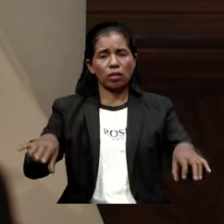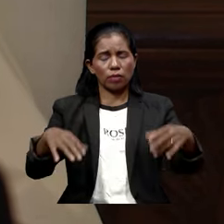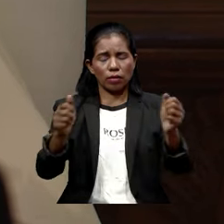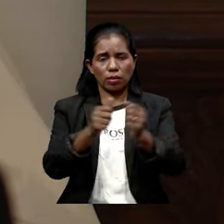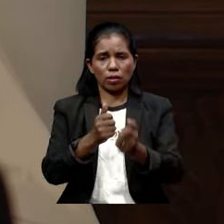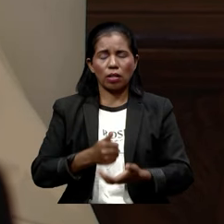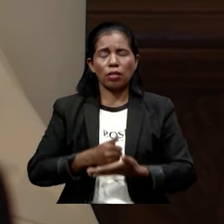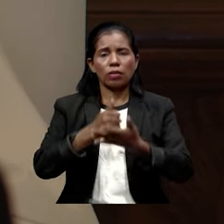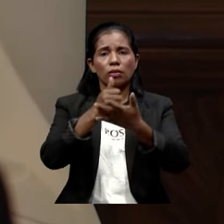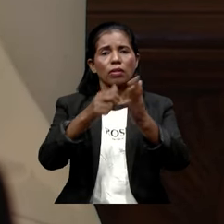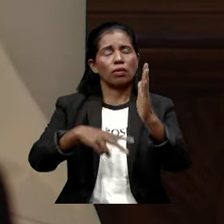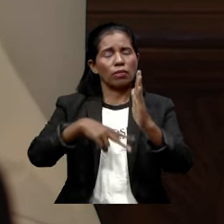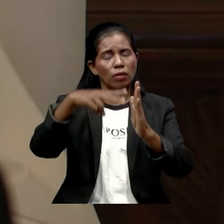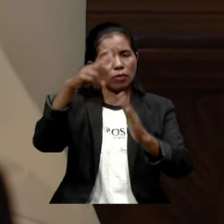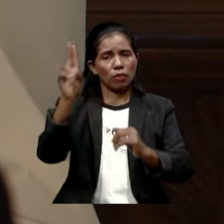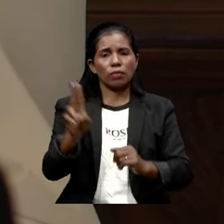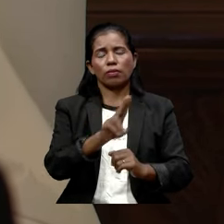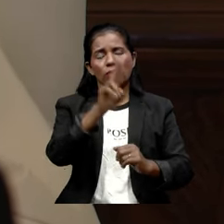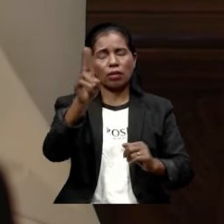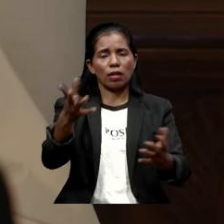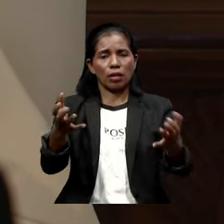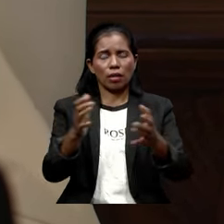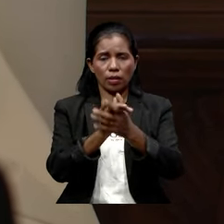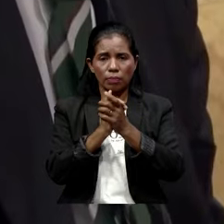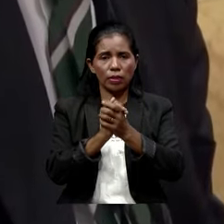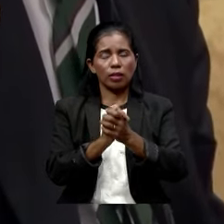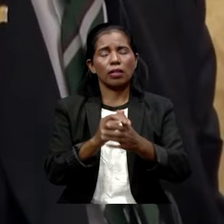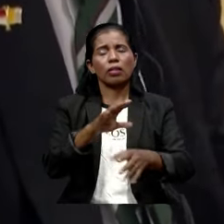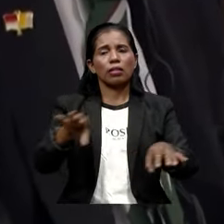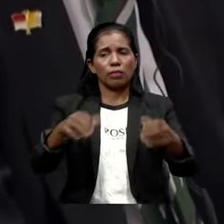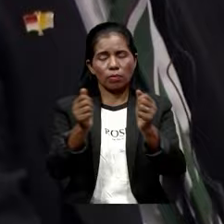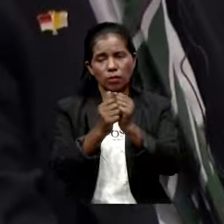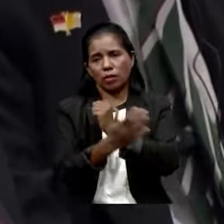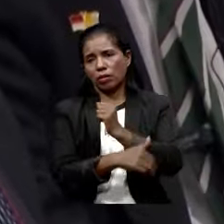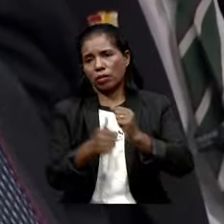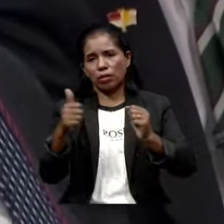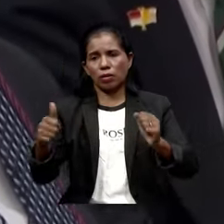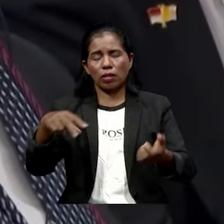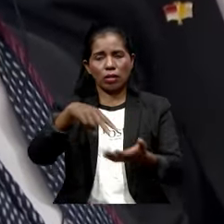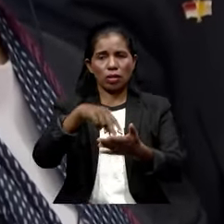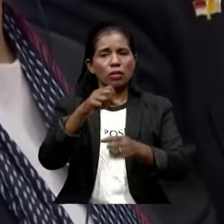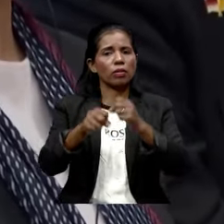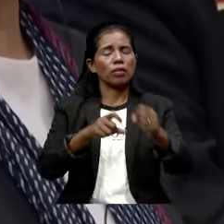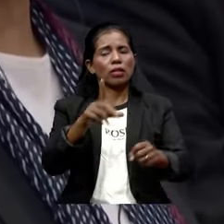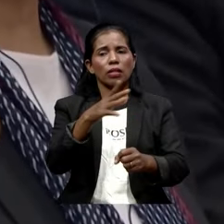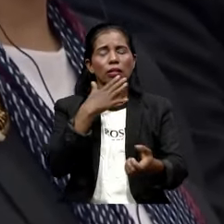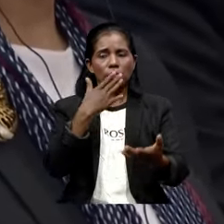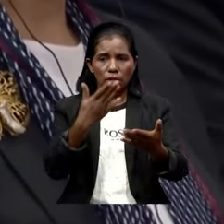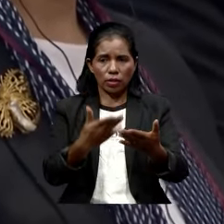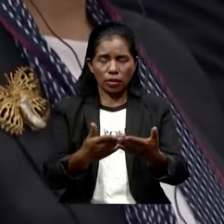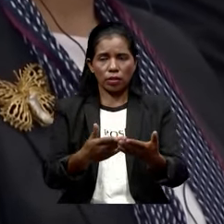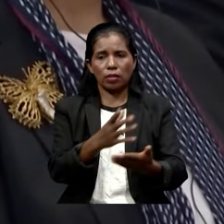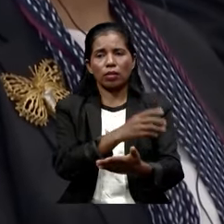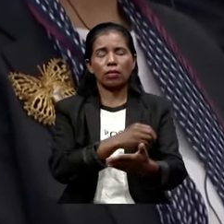servi valor universal no hakara kameting relasang ho nasang oi oin ho di hari sosidade nebe equilibrio efficiente